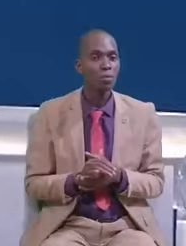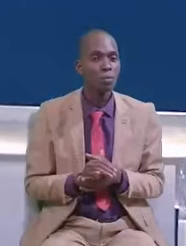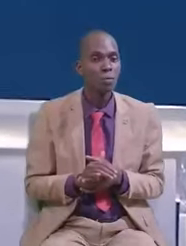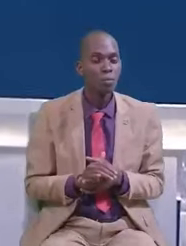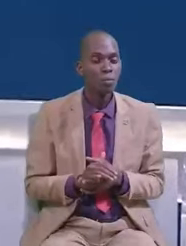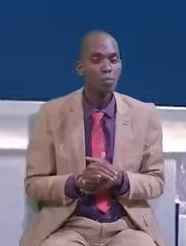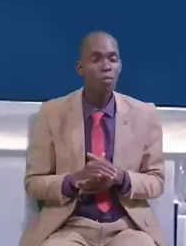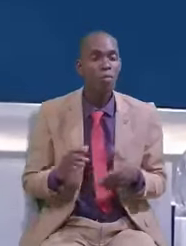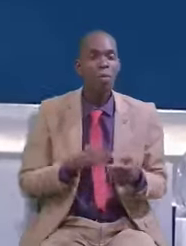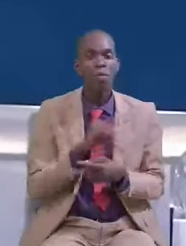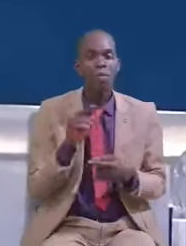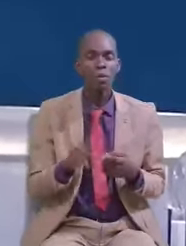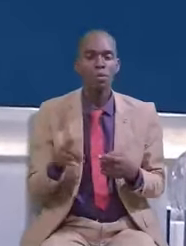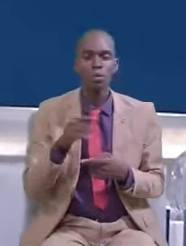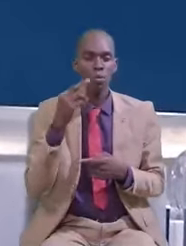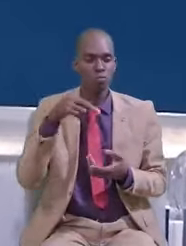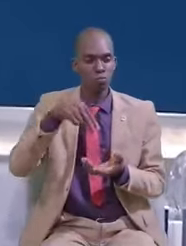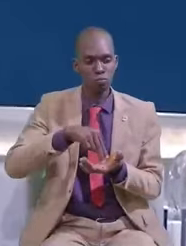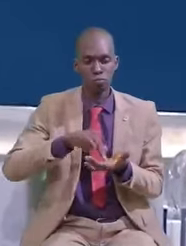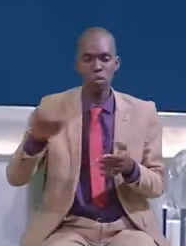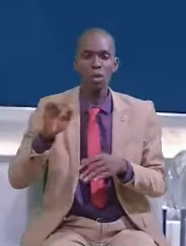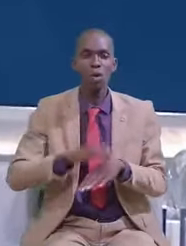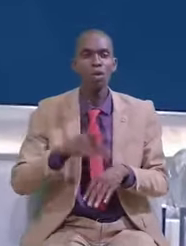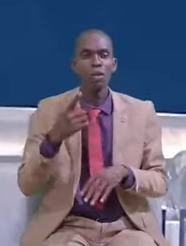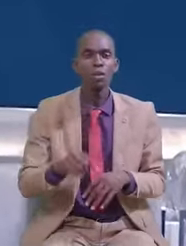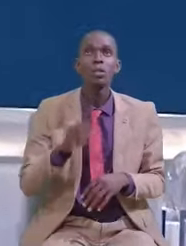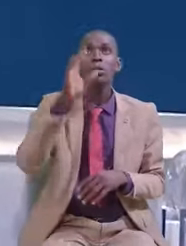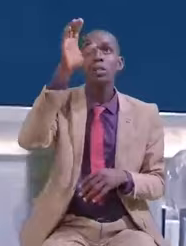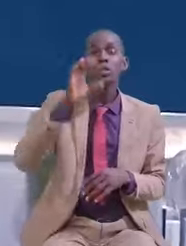Où il était pendu au bois, mis au bois.